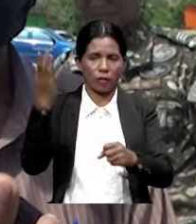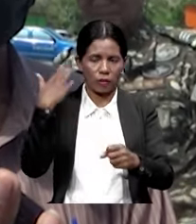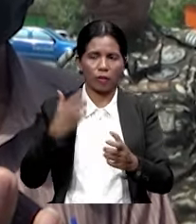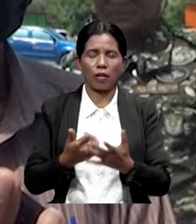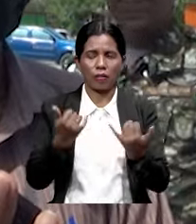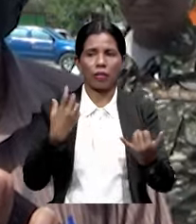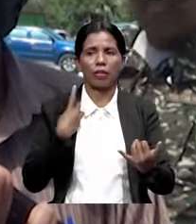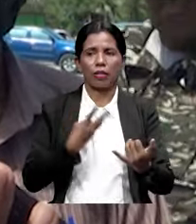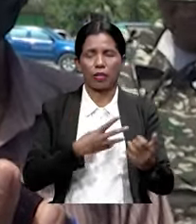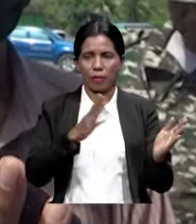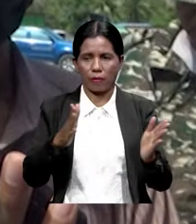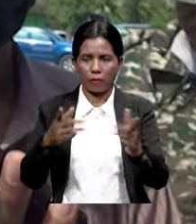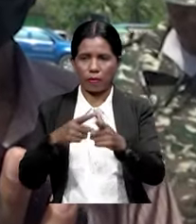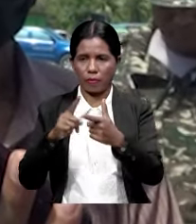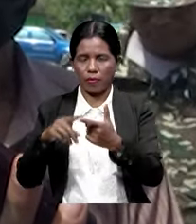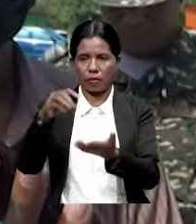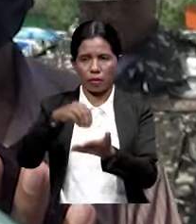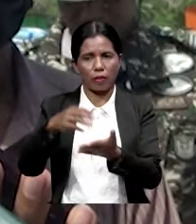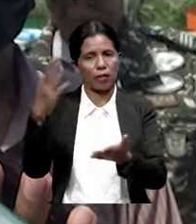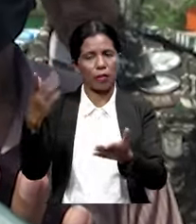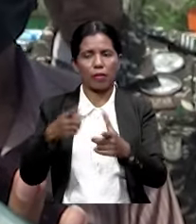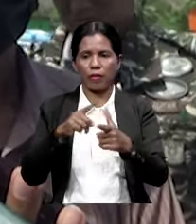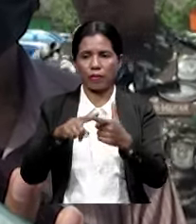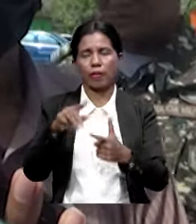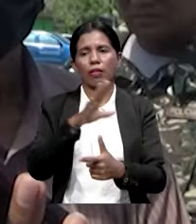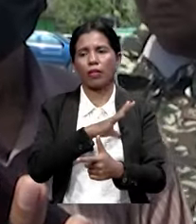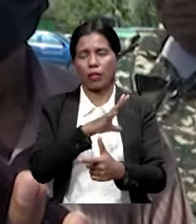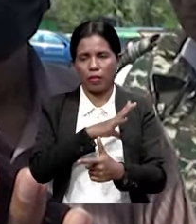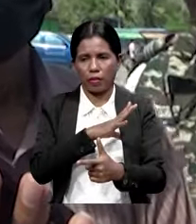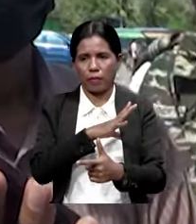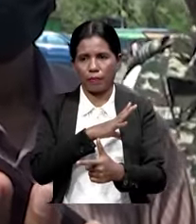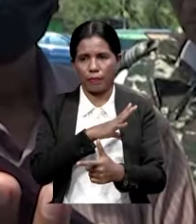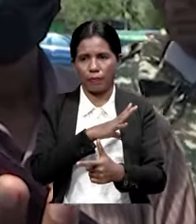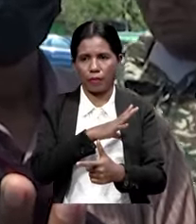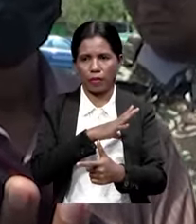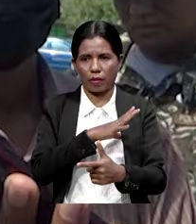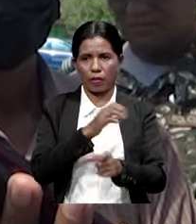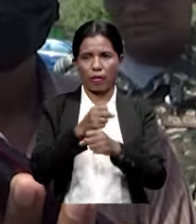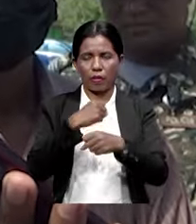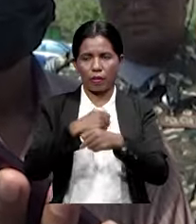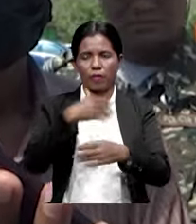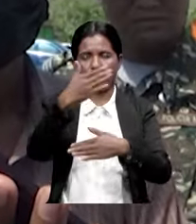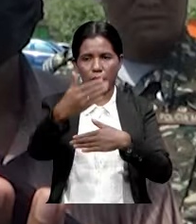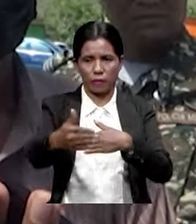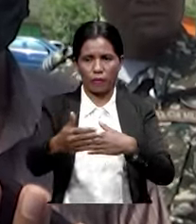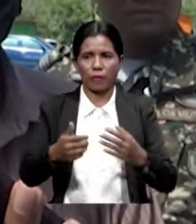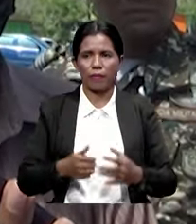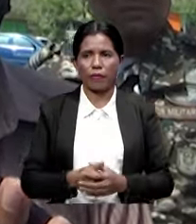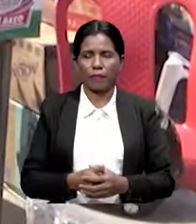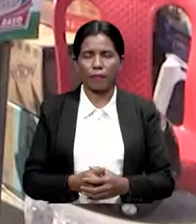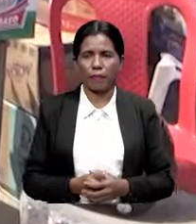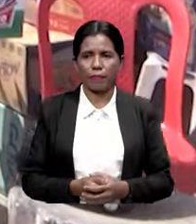warna rau kita lori sira tahu ini bapak para depois ini teng khusus firma ia ia tina kira